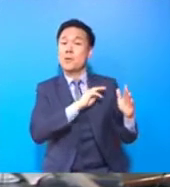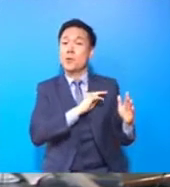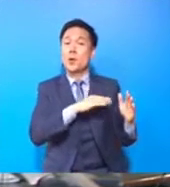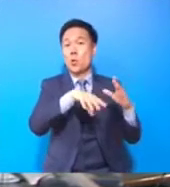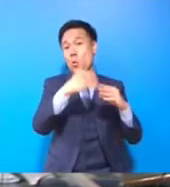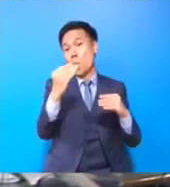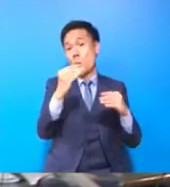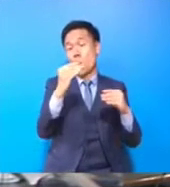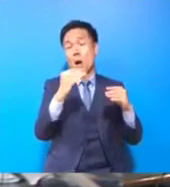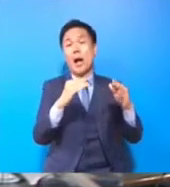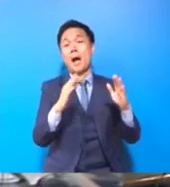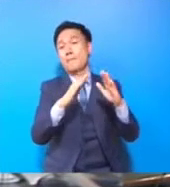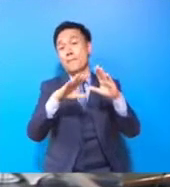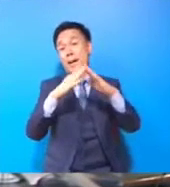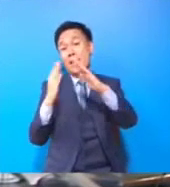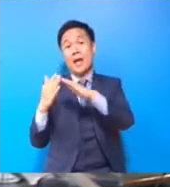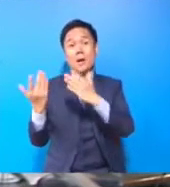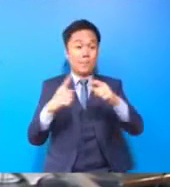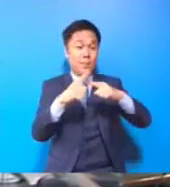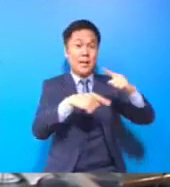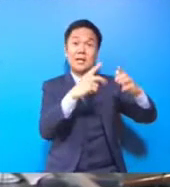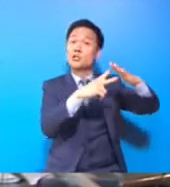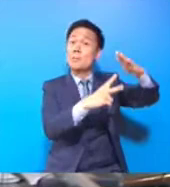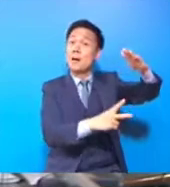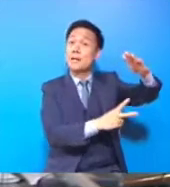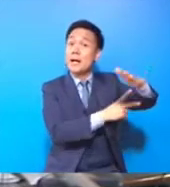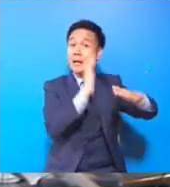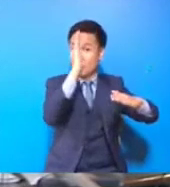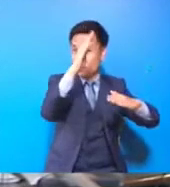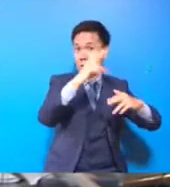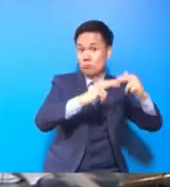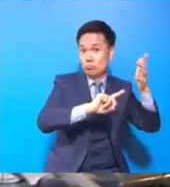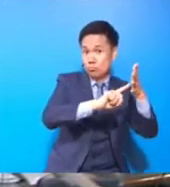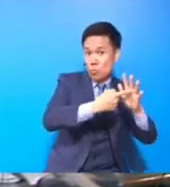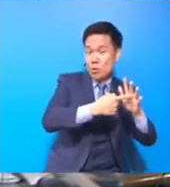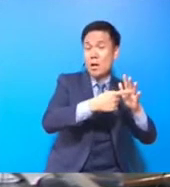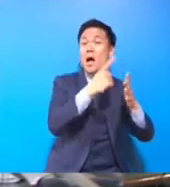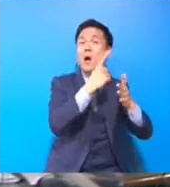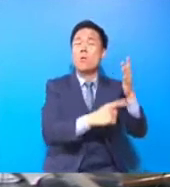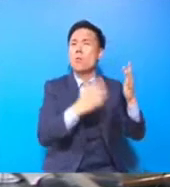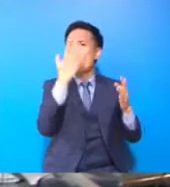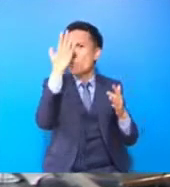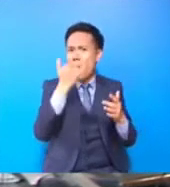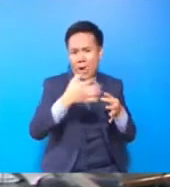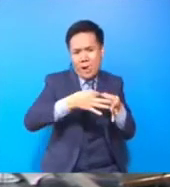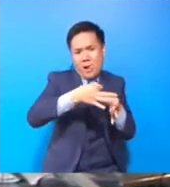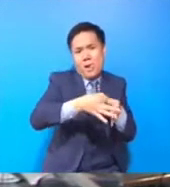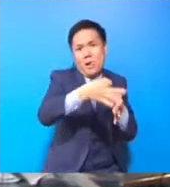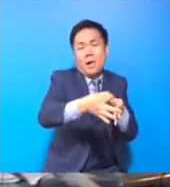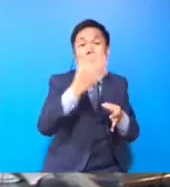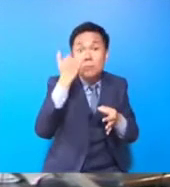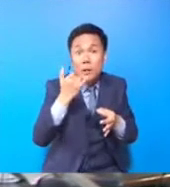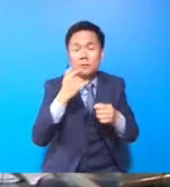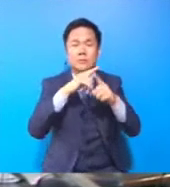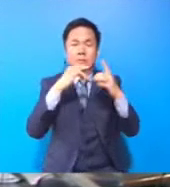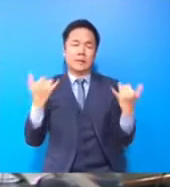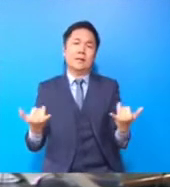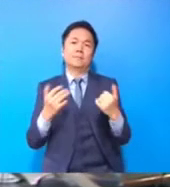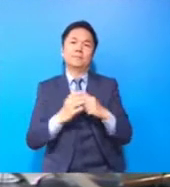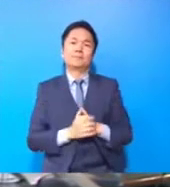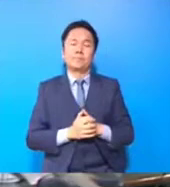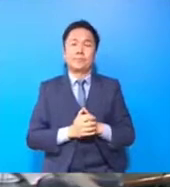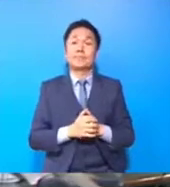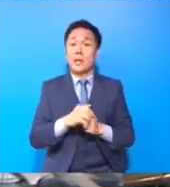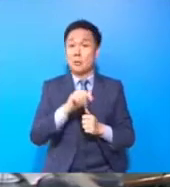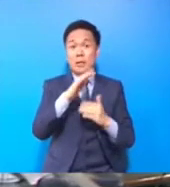merupakan jalan ia Jalan Negeri tidaklah timbul sebarang masalah besar karena jalannya telah agak baik tetapi jalan di sebelah